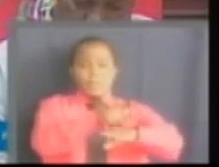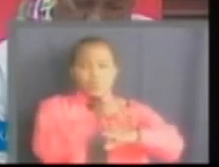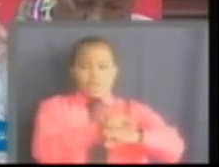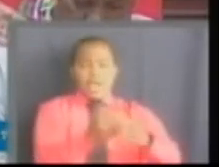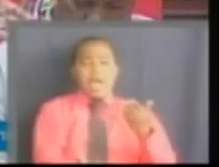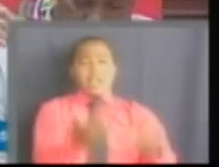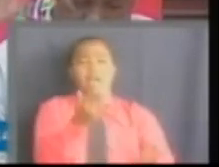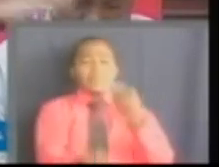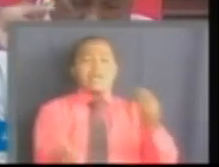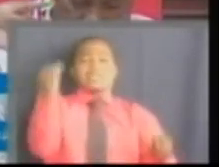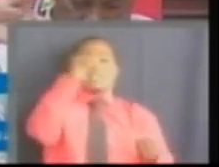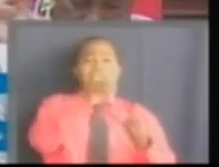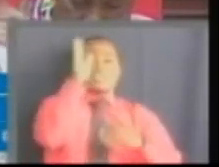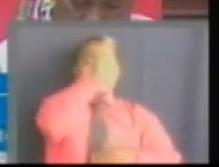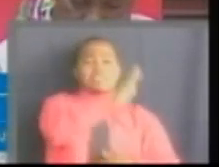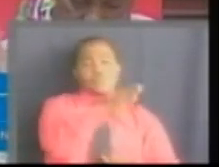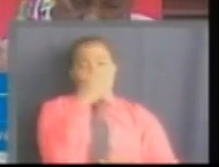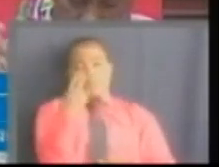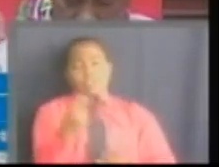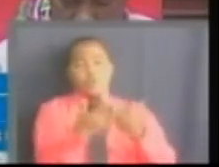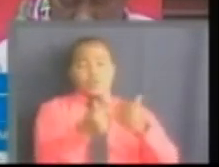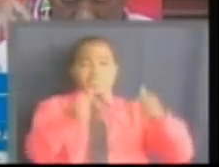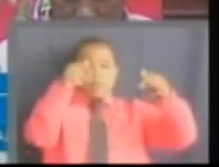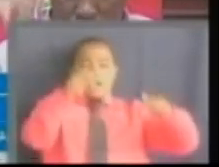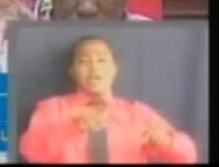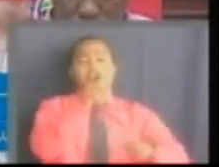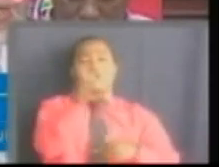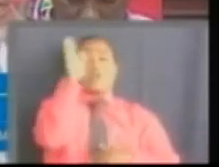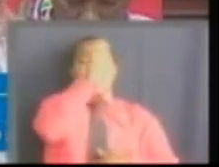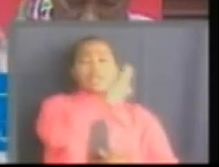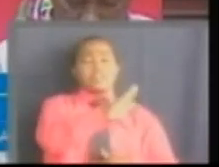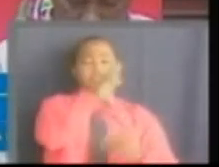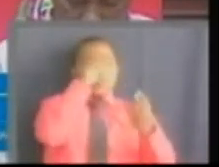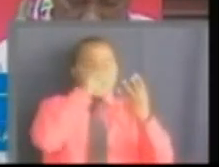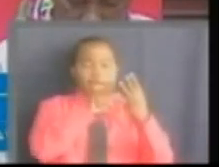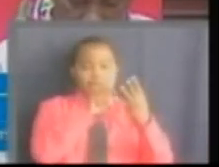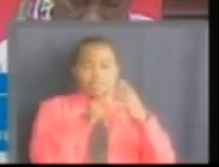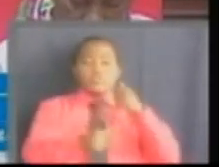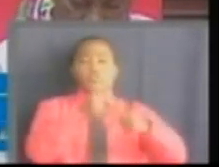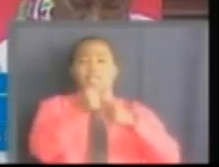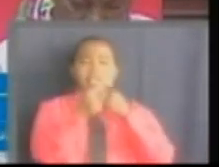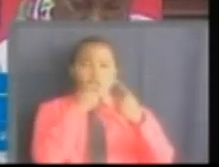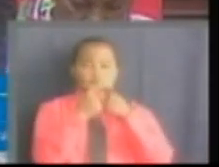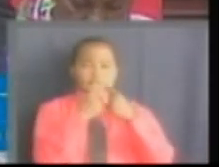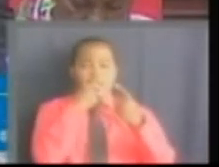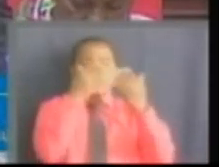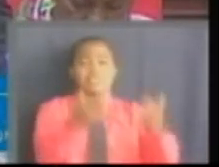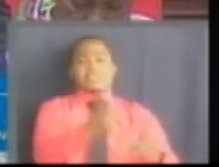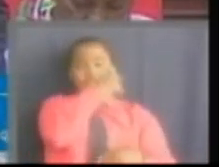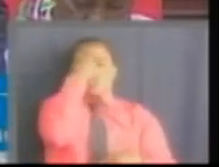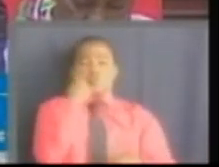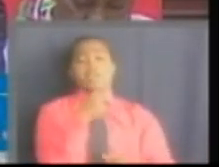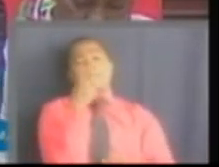pengine ni zaidi ya hata siku mbili, kwa sababu leo tutakwenda, itakuja kuwa leo ni siku ya nne, tukiendelea kujadili sura hizi mbili na hata